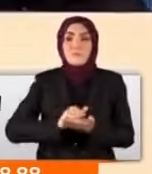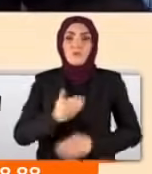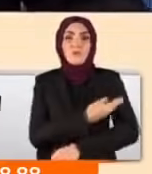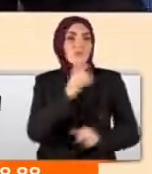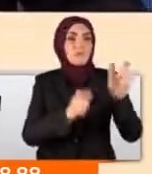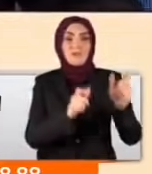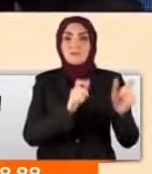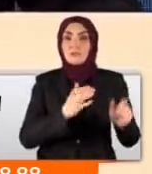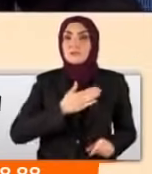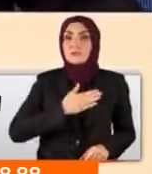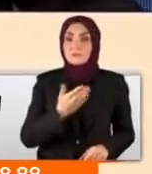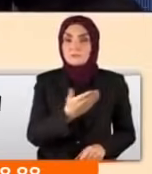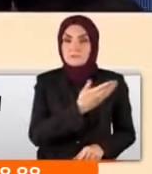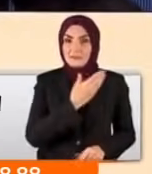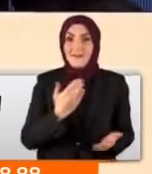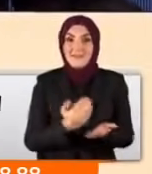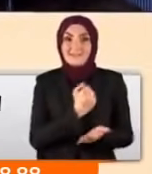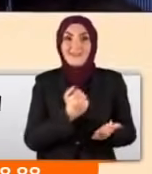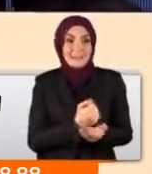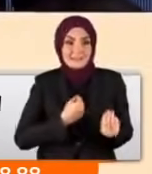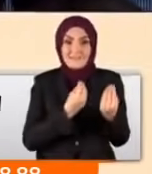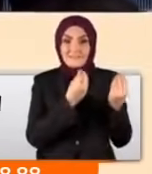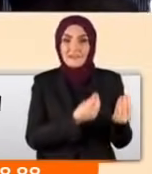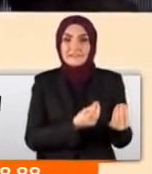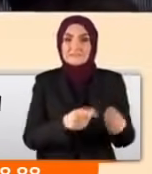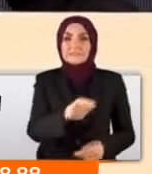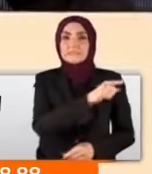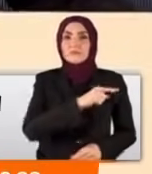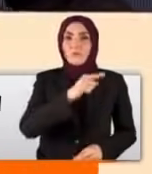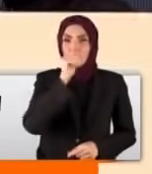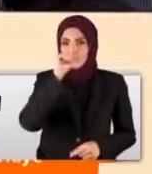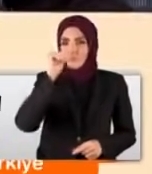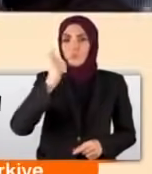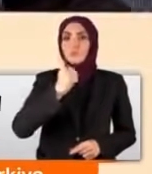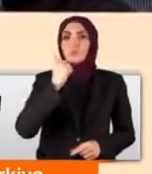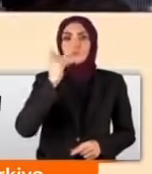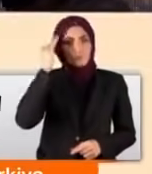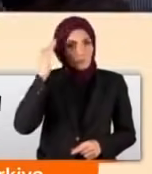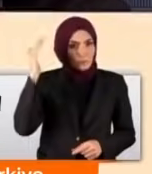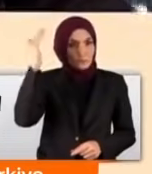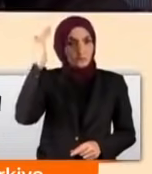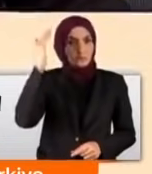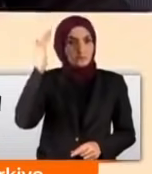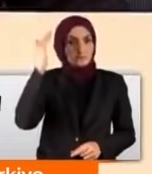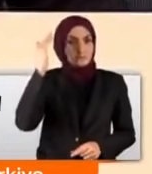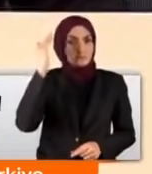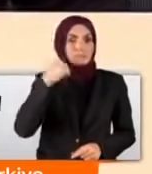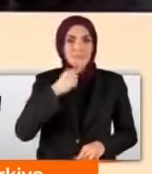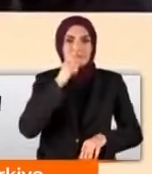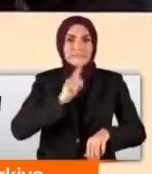vatandaşlarımıza kazandırdıkça onların onuru, onların bunlardan inanıyorum